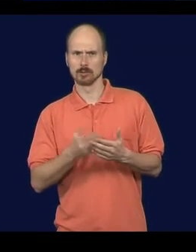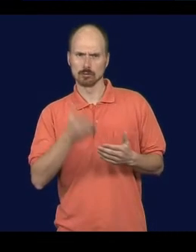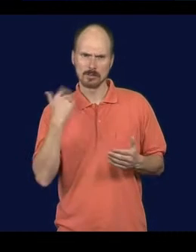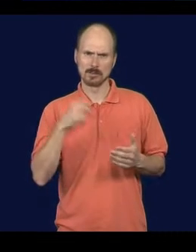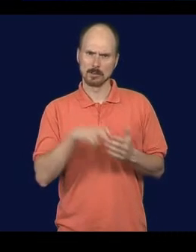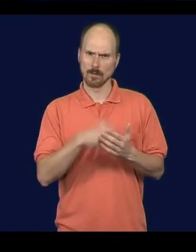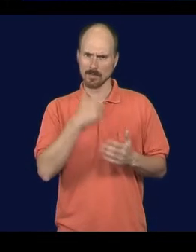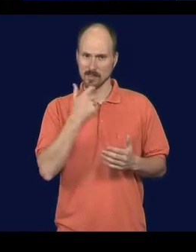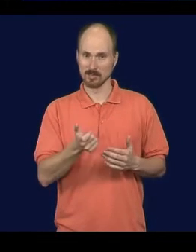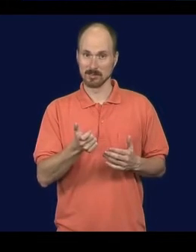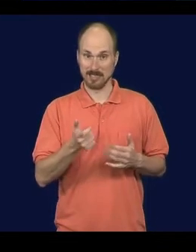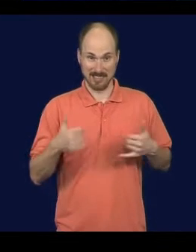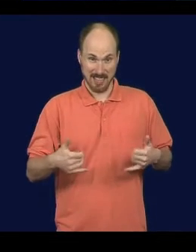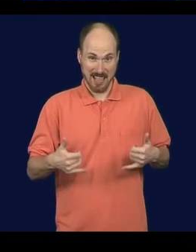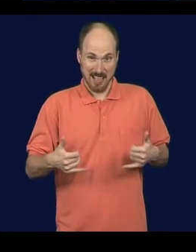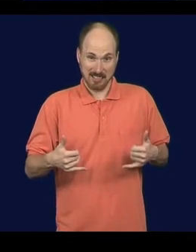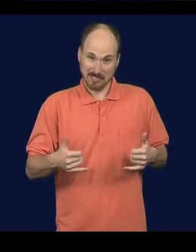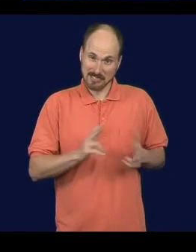například